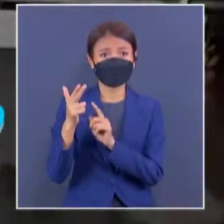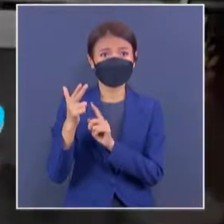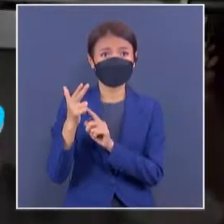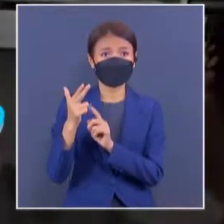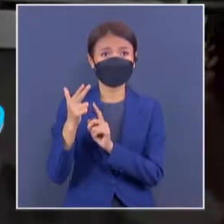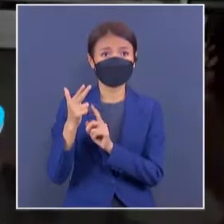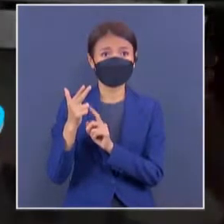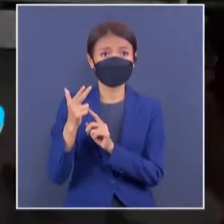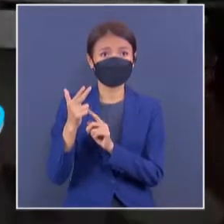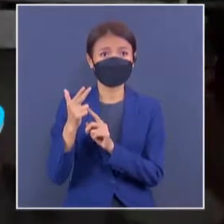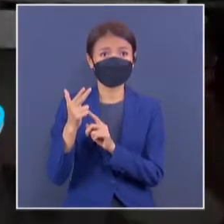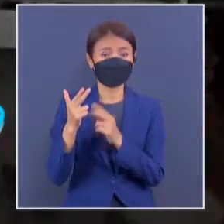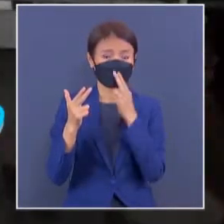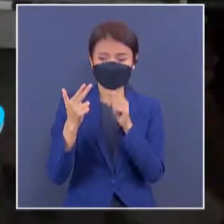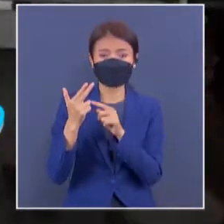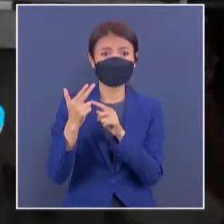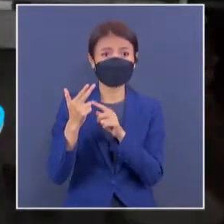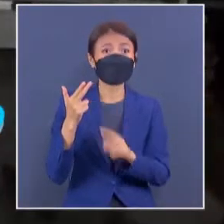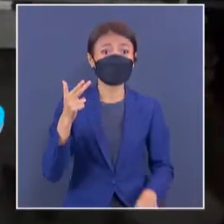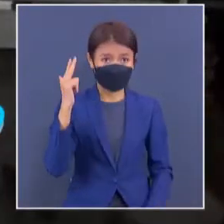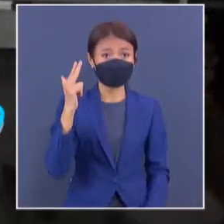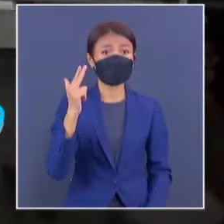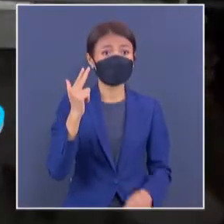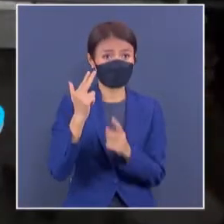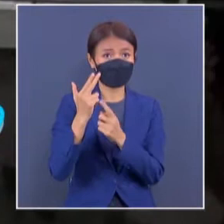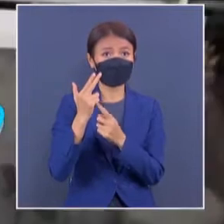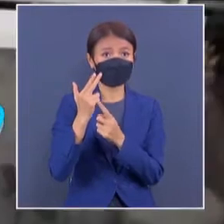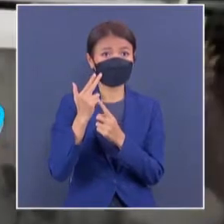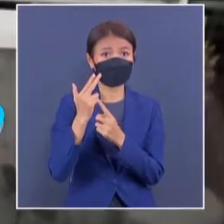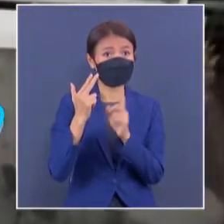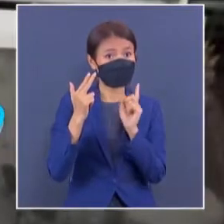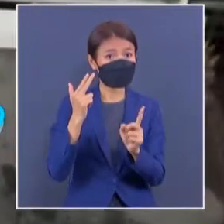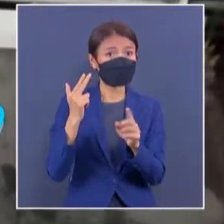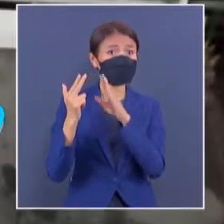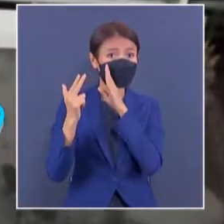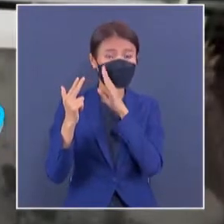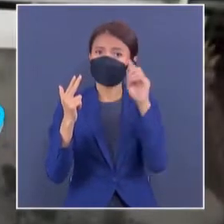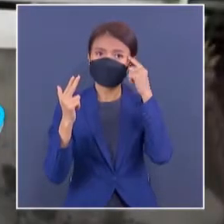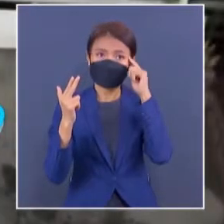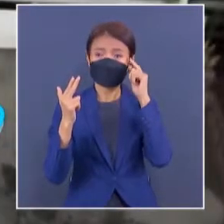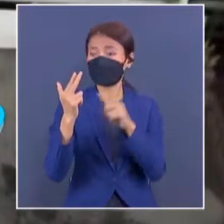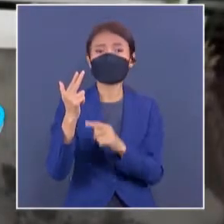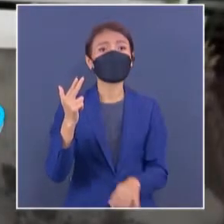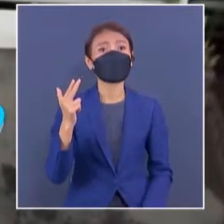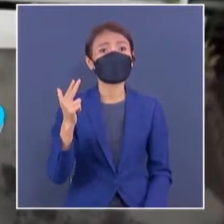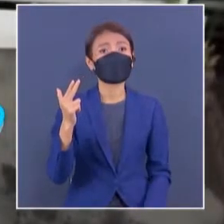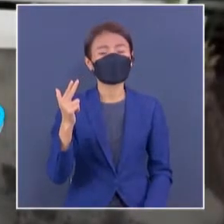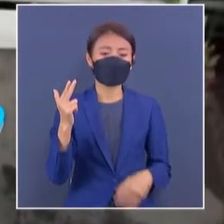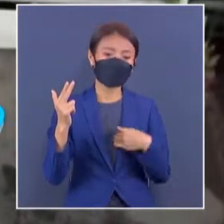วาเนี่ยฮะจะเห็นภาพชัดเจนว่านี่คือปืนครับไม่รู้ว่าปืนจริงปืนปลอมแต่อย่างใดนะครับแต่เอาปืนมาแกว่งหน้าบ้าน